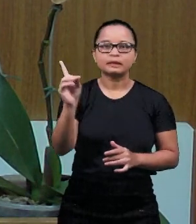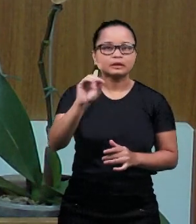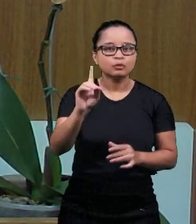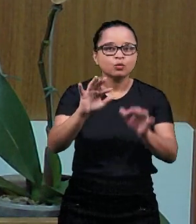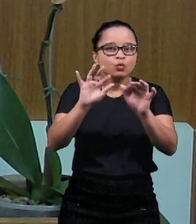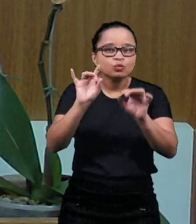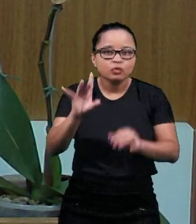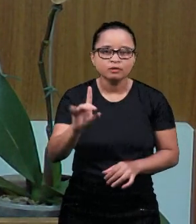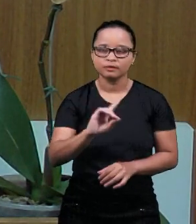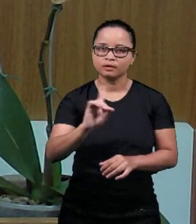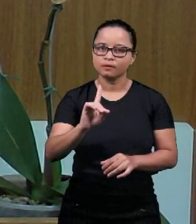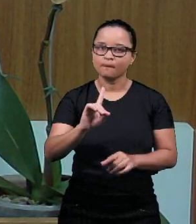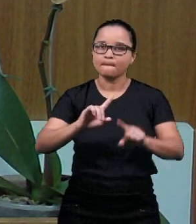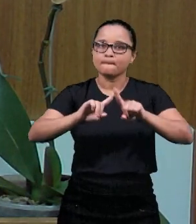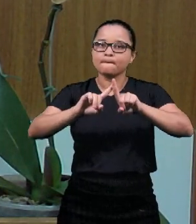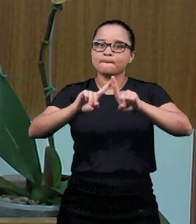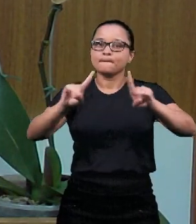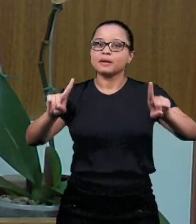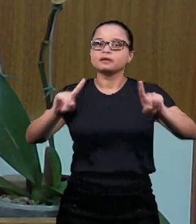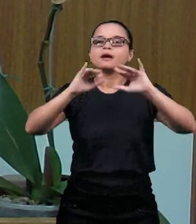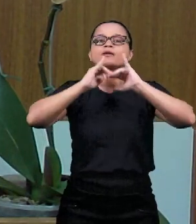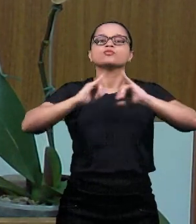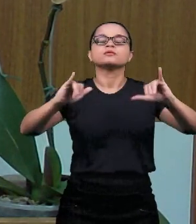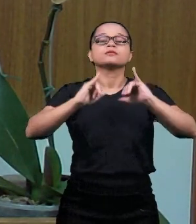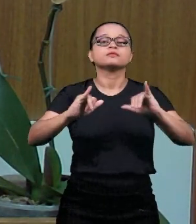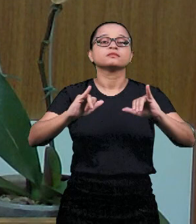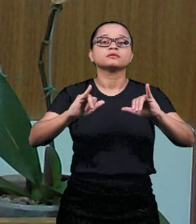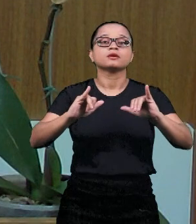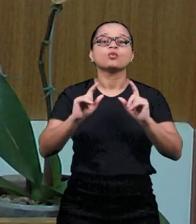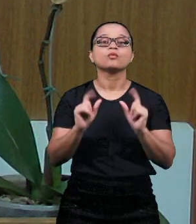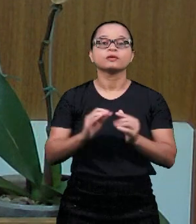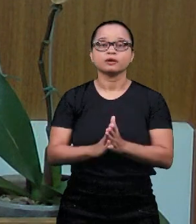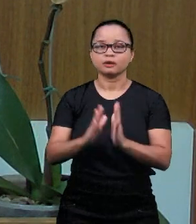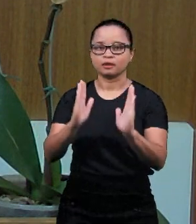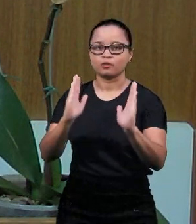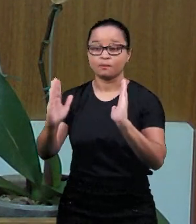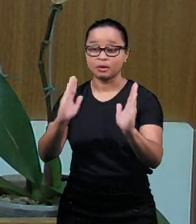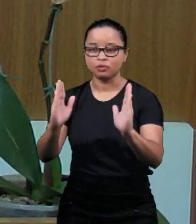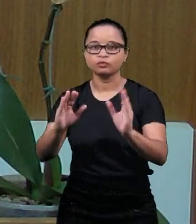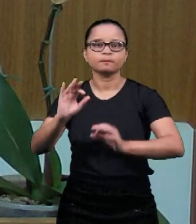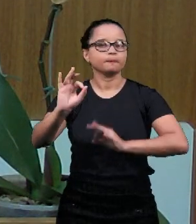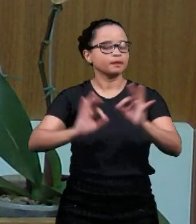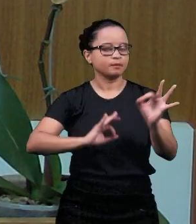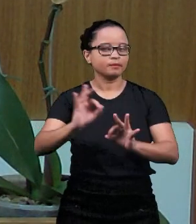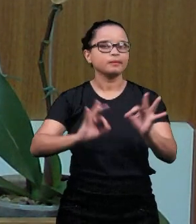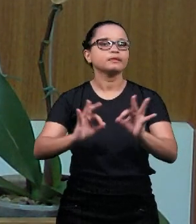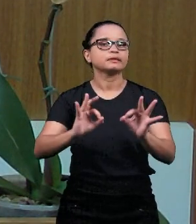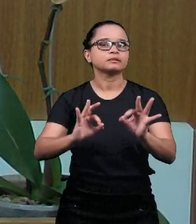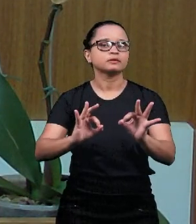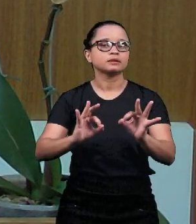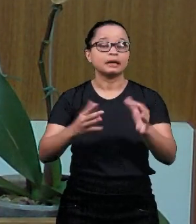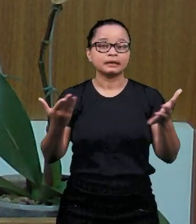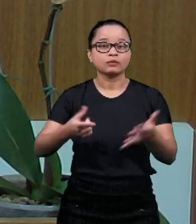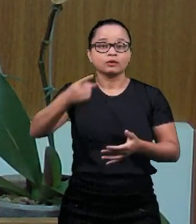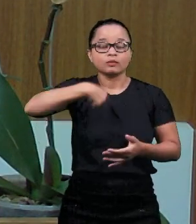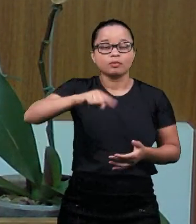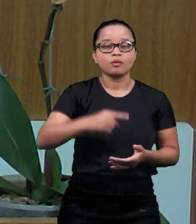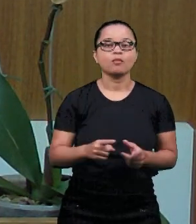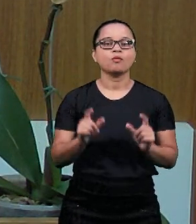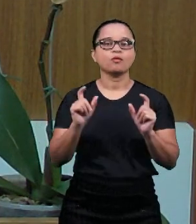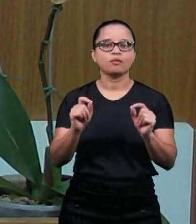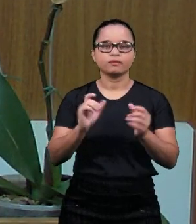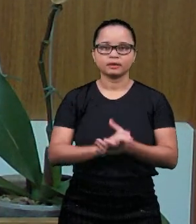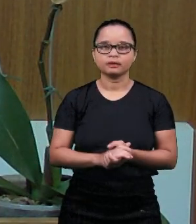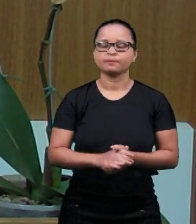surtout que le moment de la préparation est arrivé. Nous sommes devant les catastrophes qui touchent le monde. Quand je